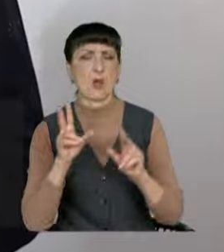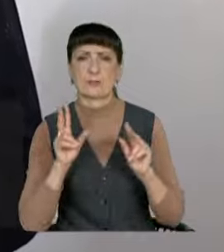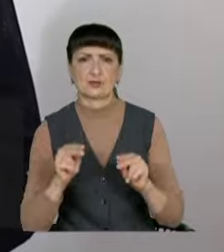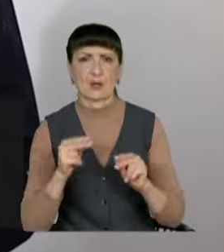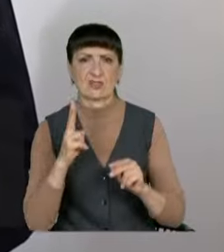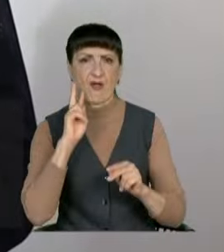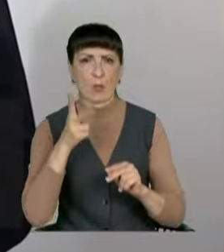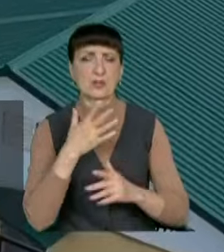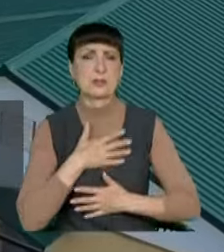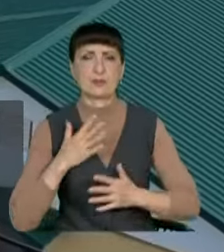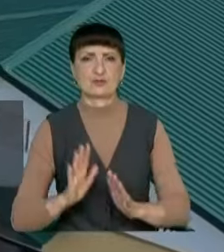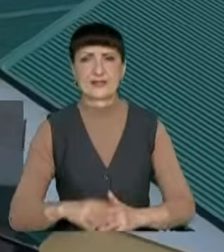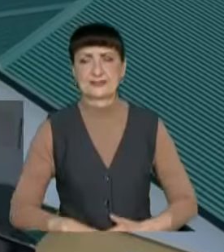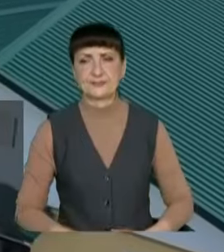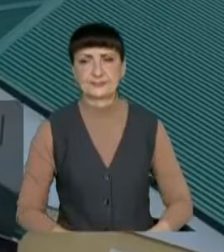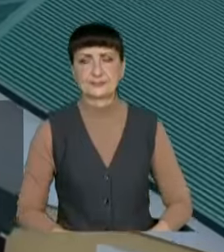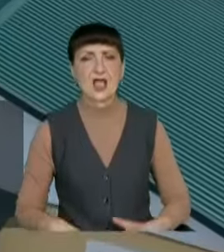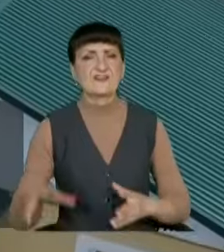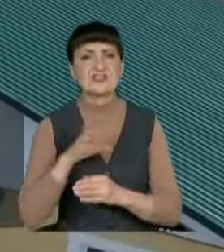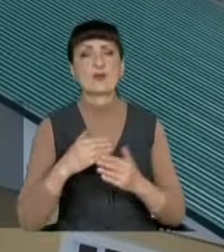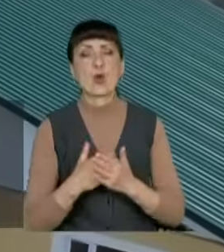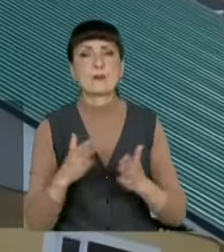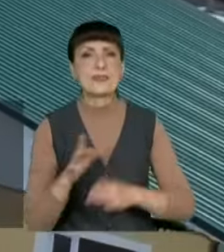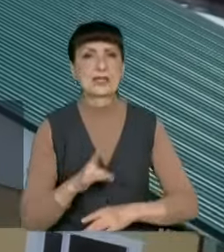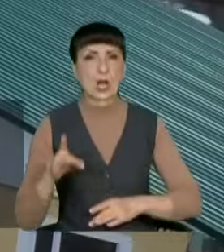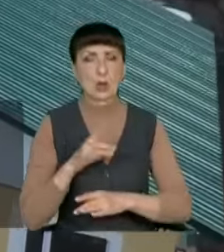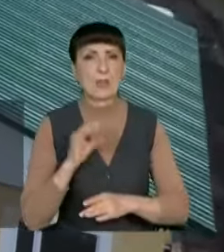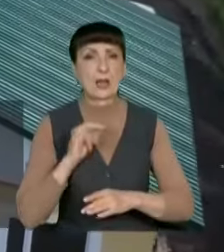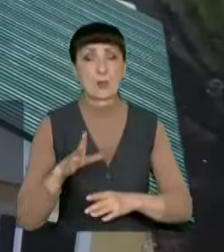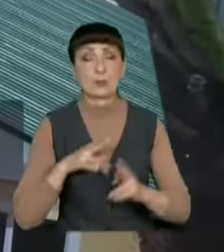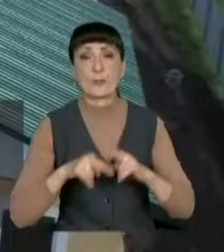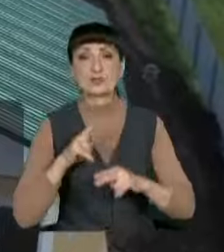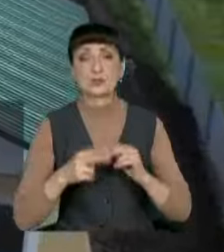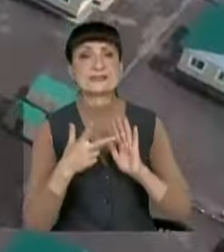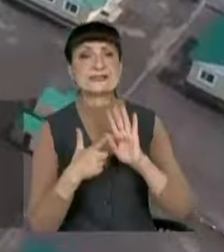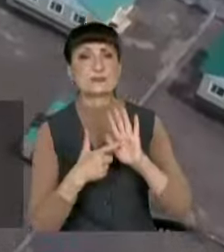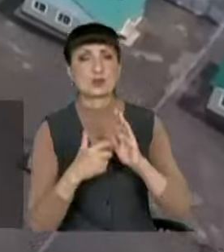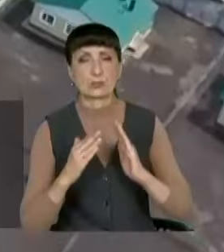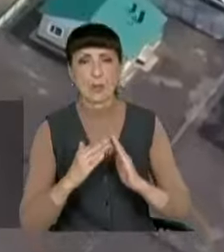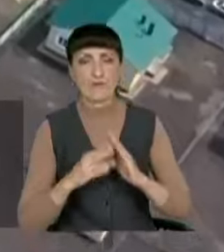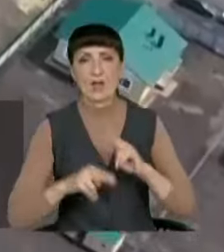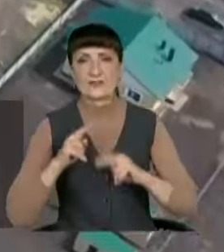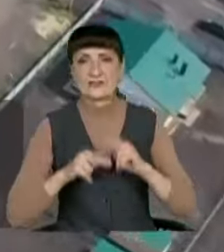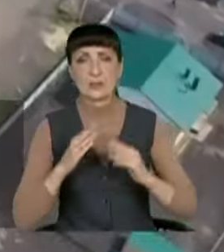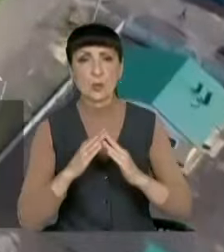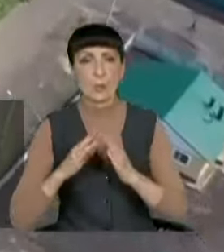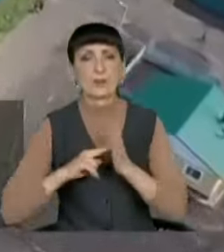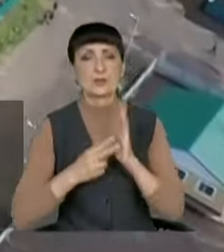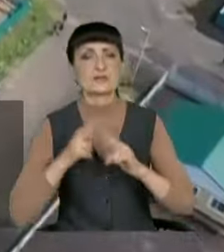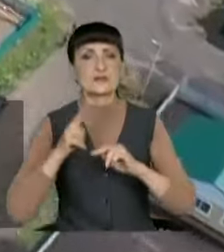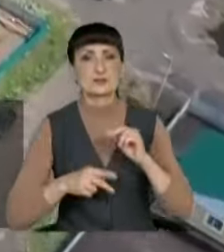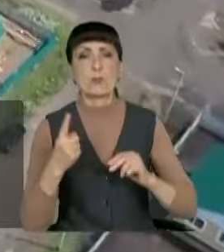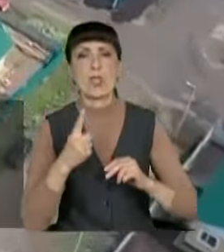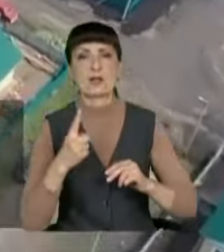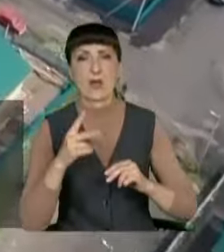поэтому за это не переживайте. Всего в новом микрорайоне Берлек будут построены 700 домов. Возведение жилья планируют завершить к